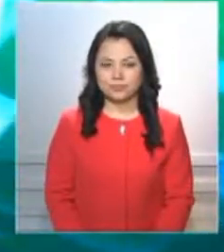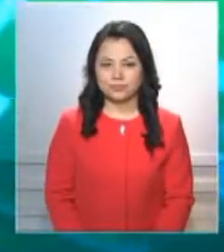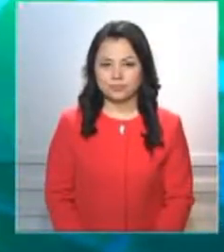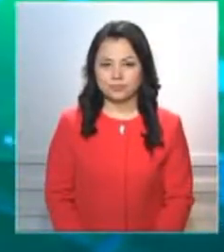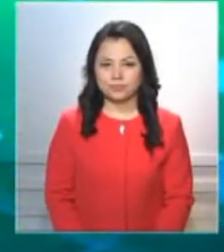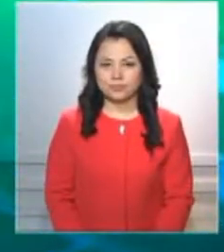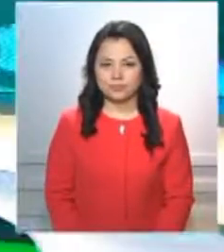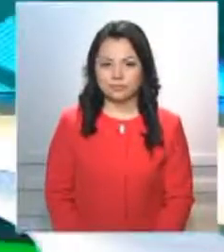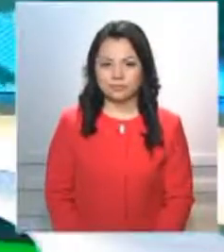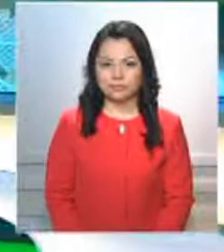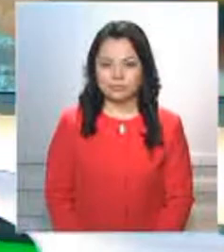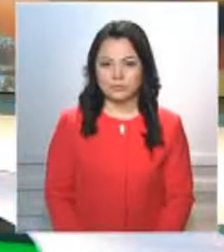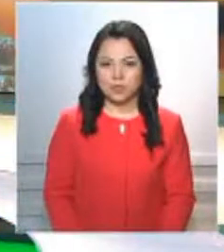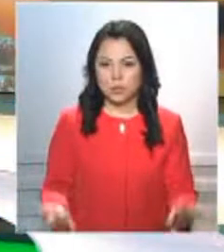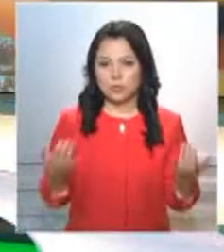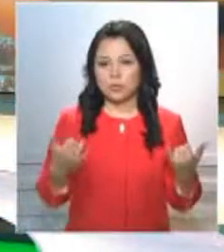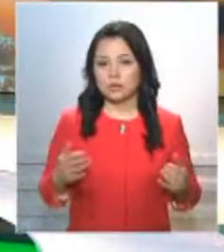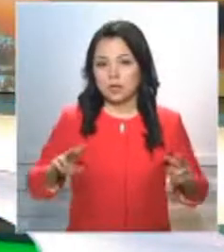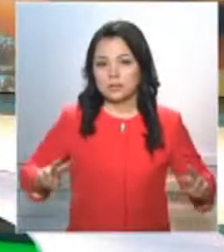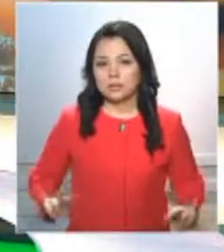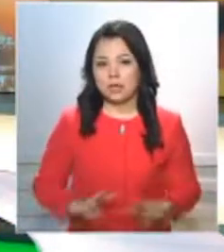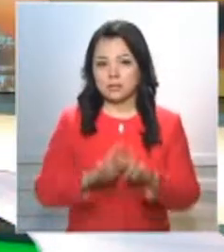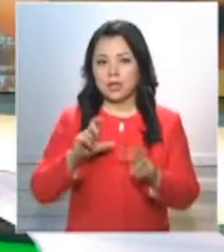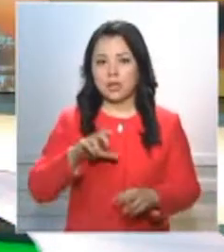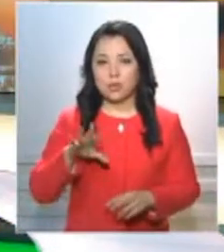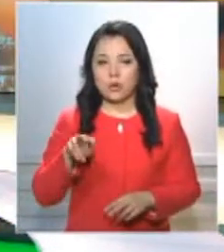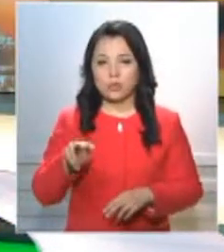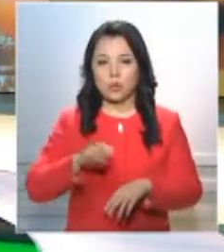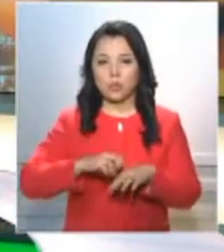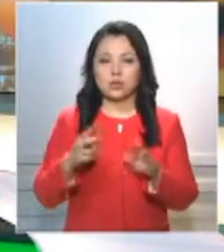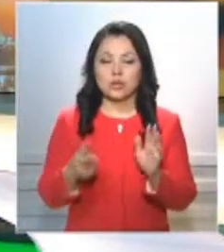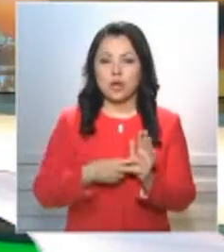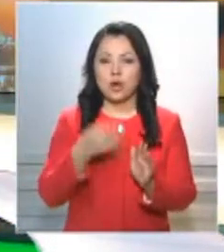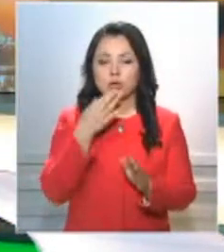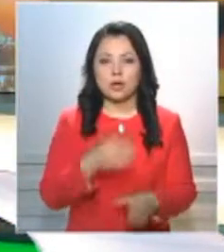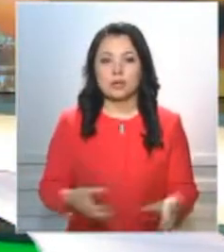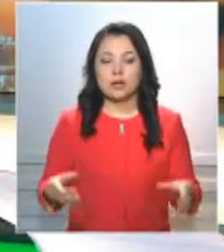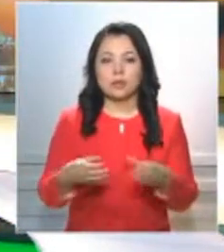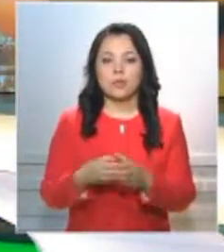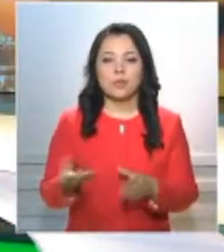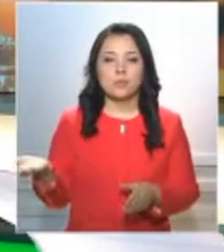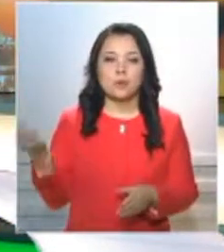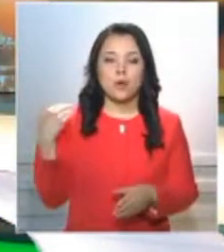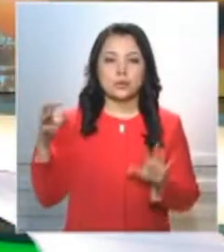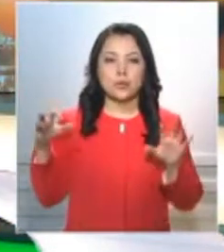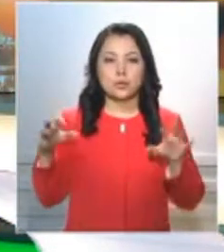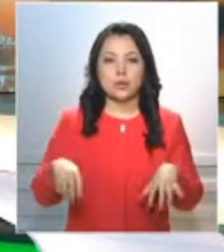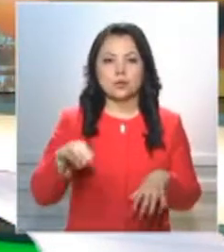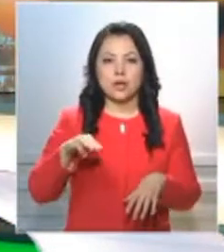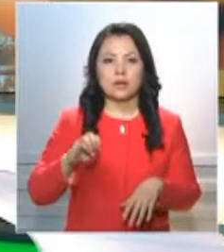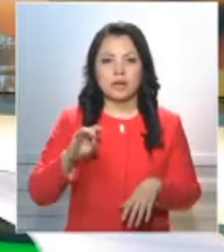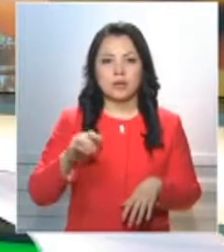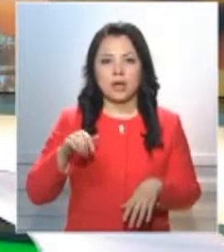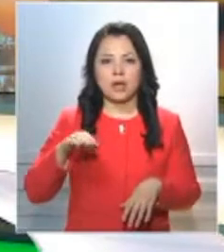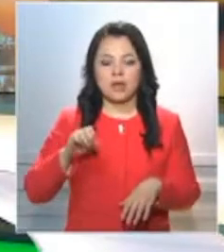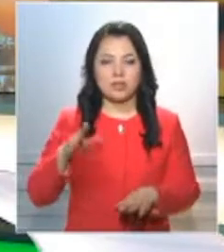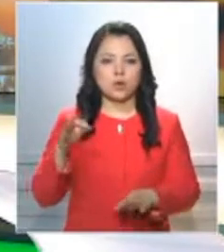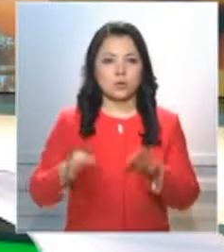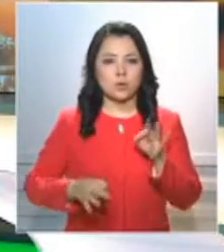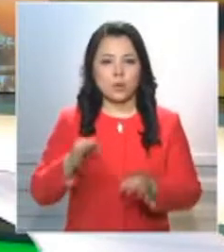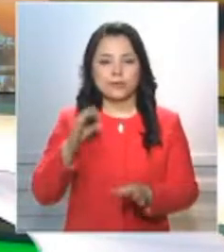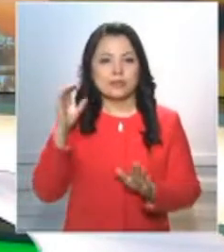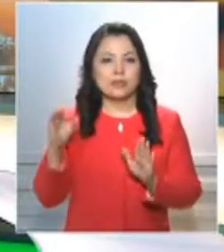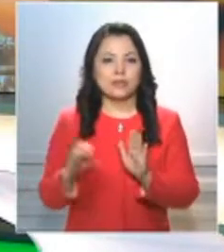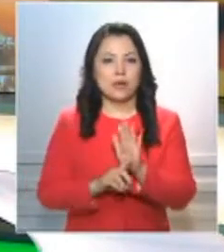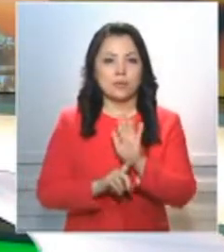Қожбанова. Бүгін Астана Экспо 2017 ұлттық компаниясының бұрынғы төрағасы Талғат Ермегияевке қатысты негізгі сот тыңдауы